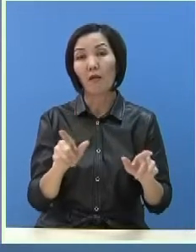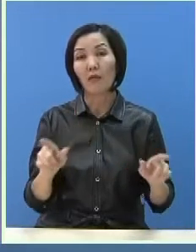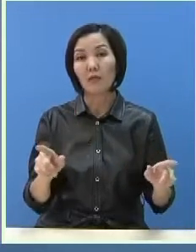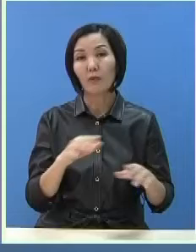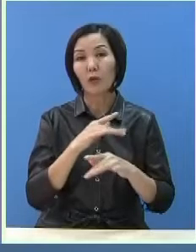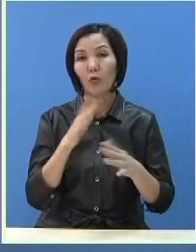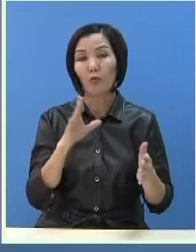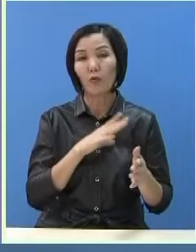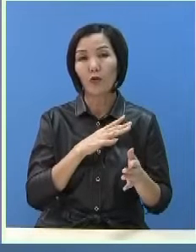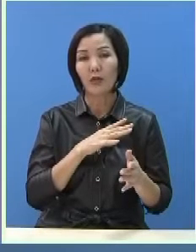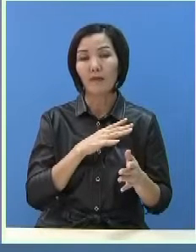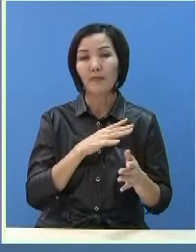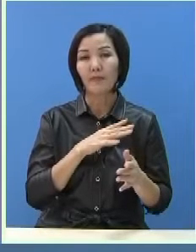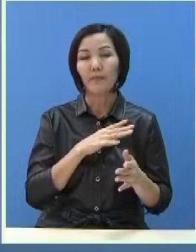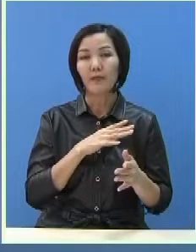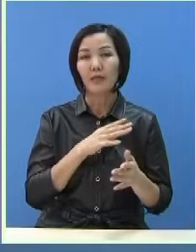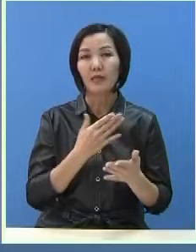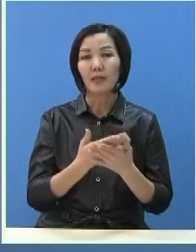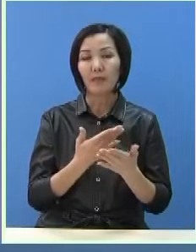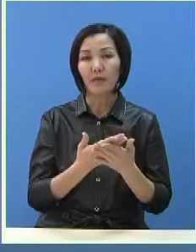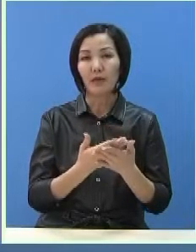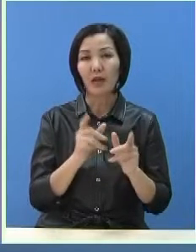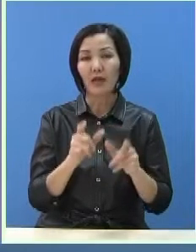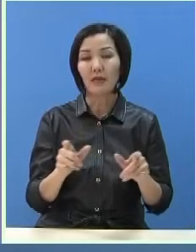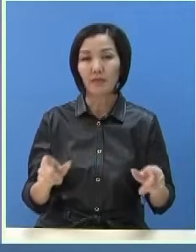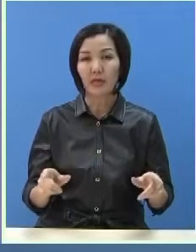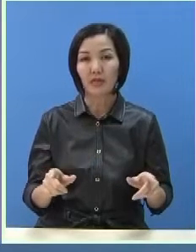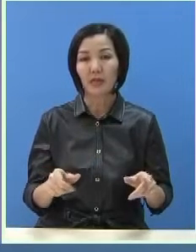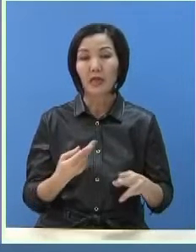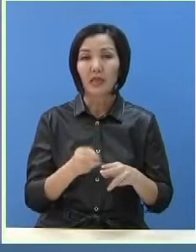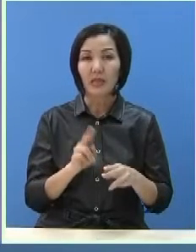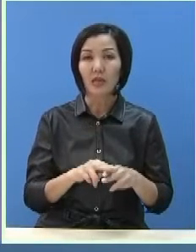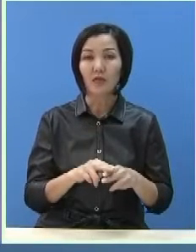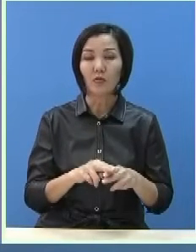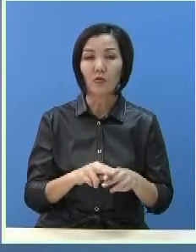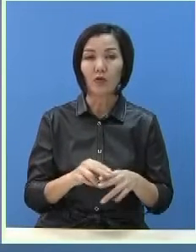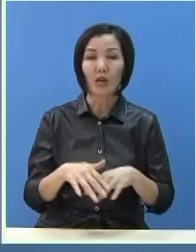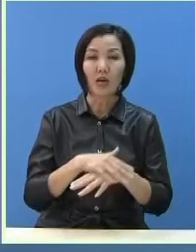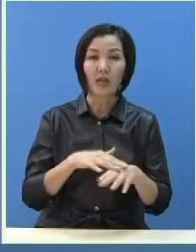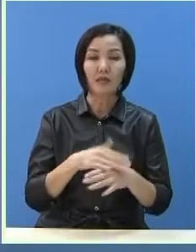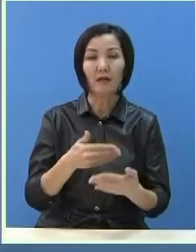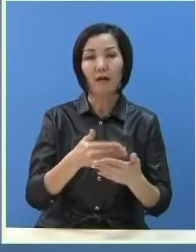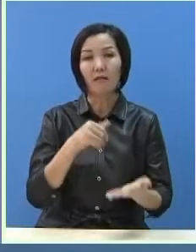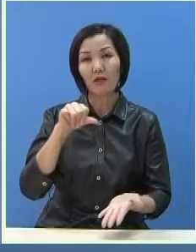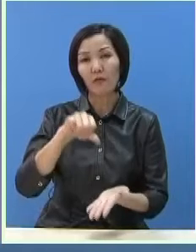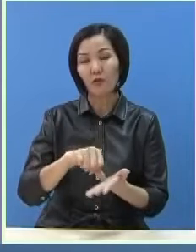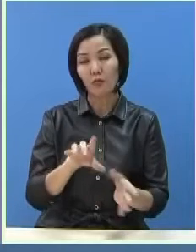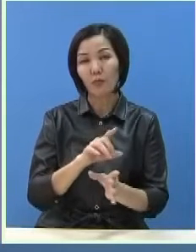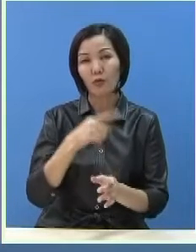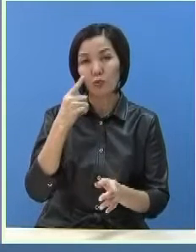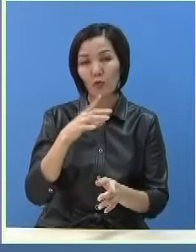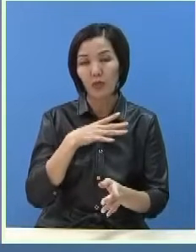болды. Иә. Елім деп кеудесін соғып жүретін біраз азаматты білуші едік, бірақ дәл сол кезде ел алдына шығып сөйлейтін,